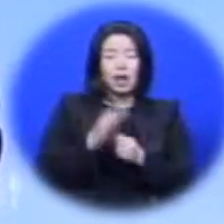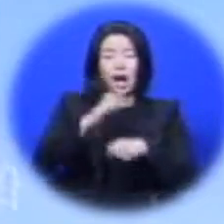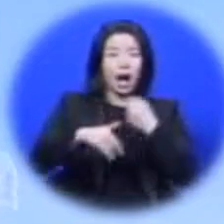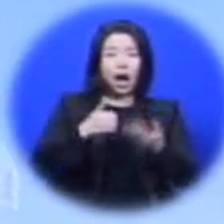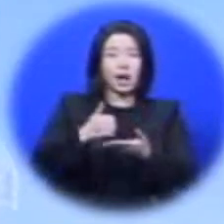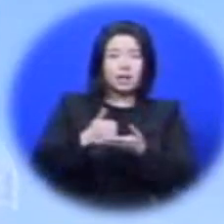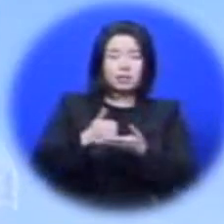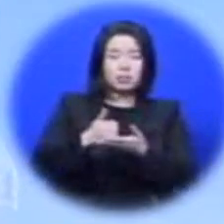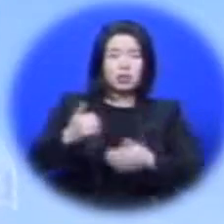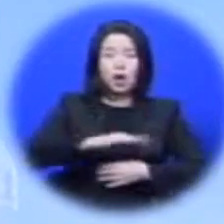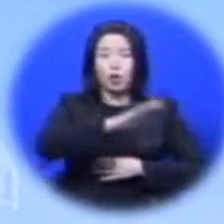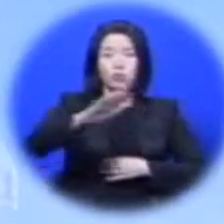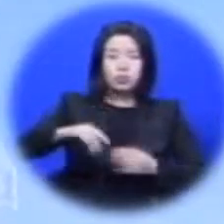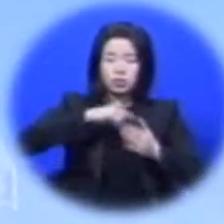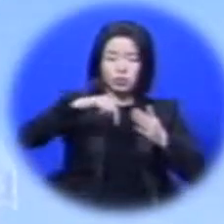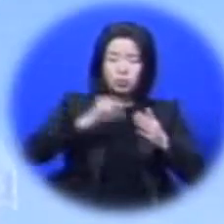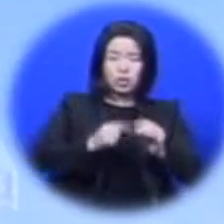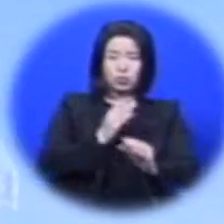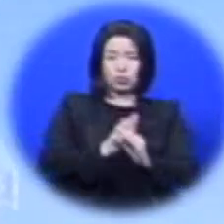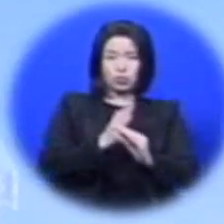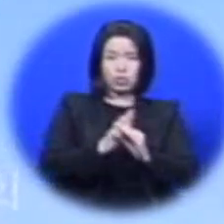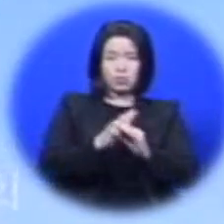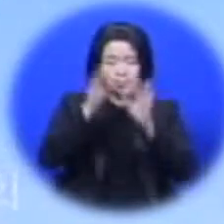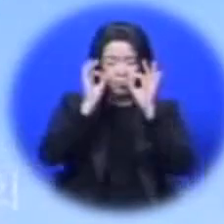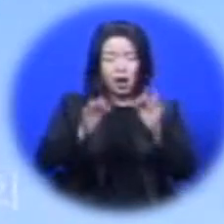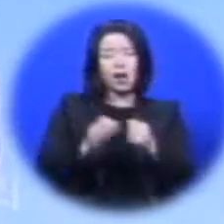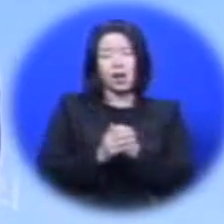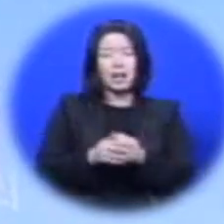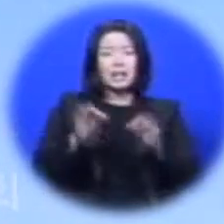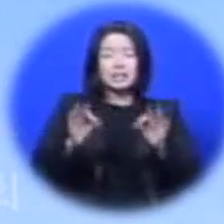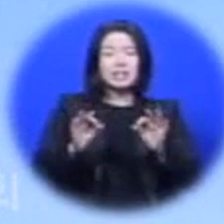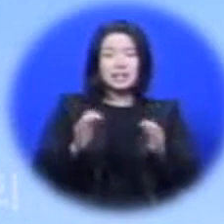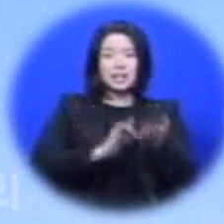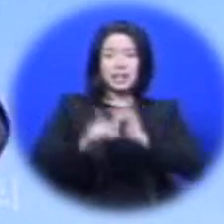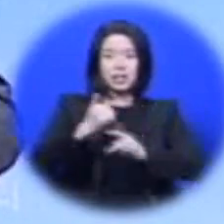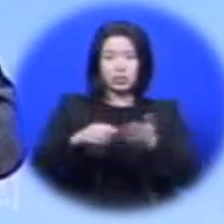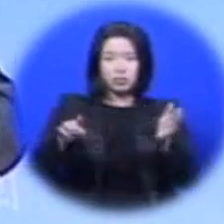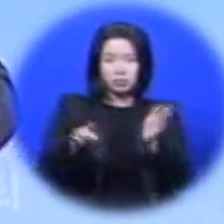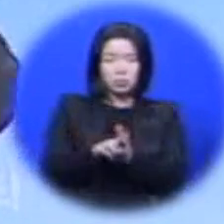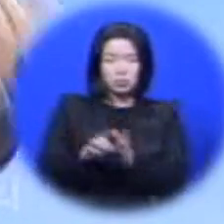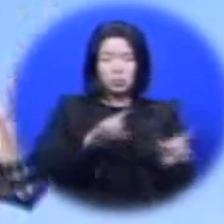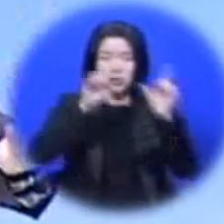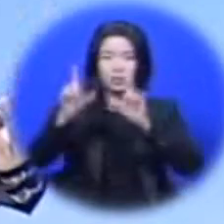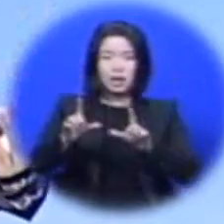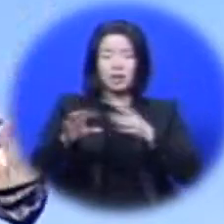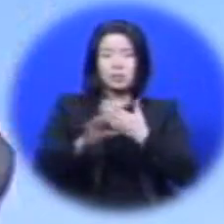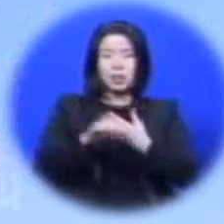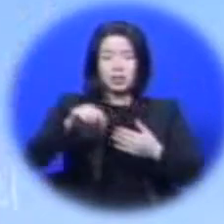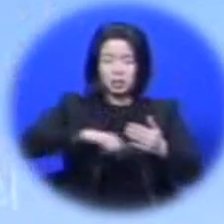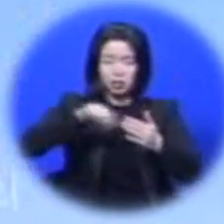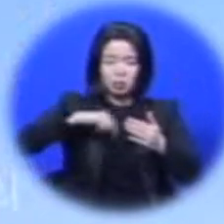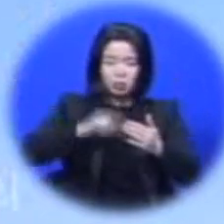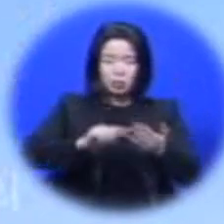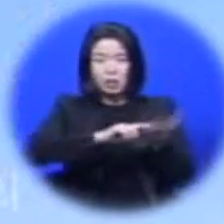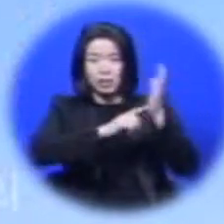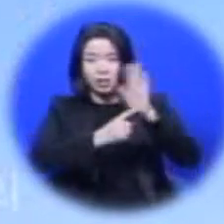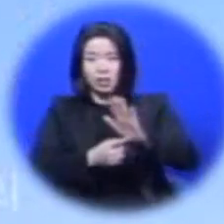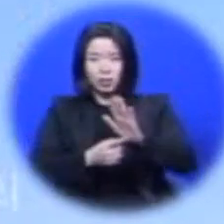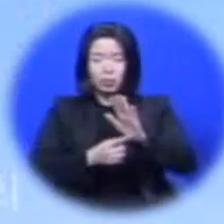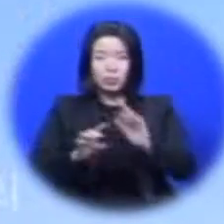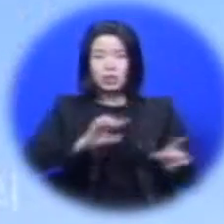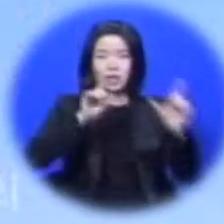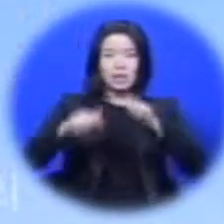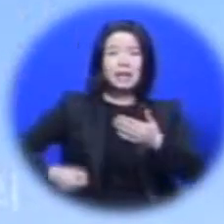하나님은 우리의 속의 중심을 보십니다. 이제 예수를 믿고 살면 이 속도 드러내고 살아야 될 결단을 해야 한다는